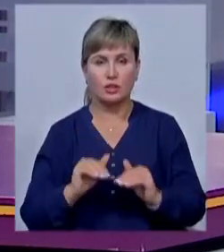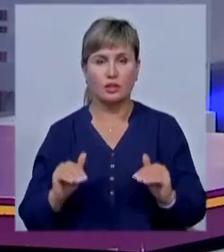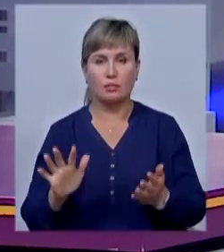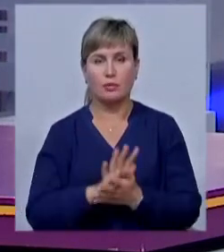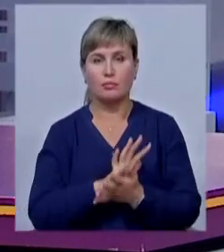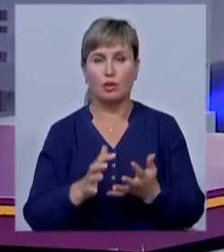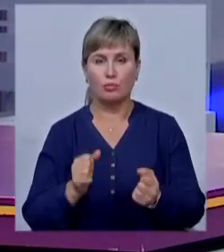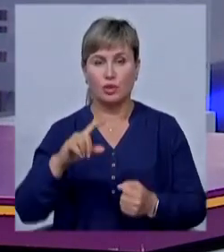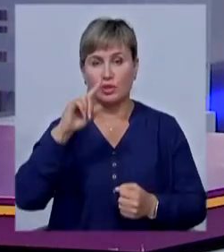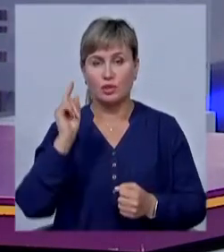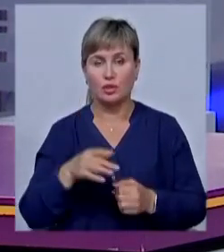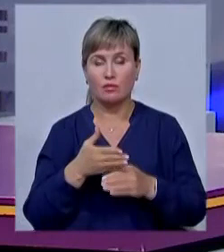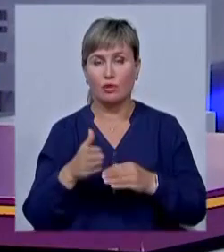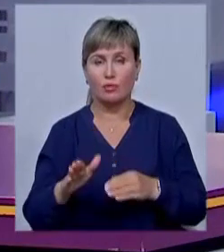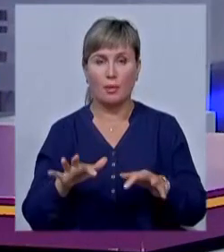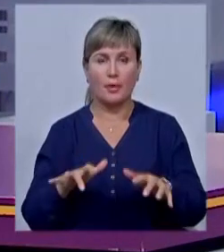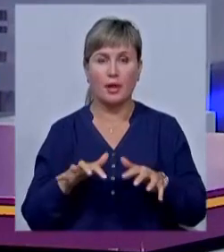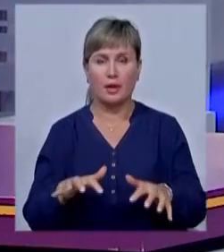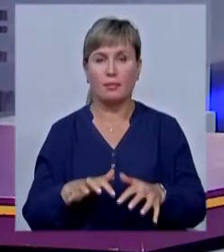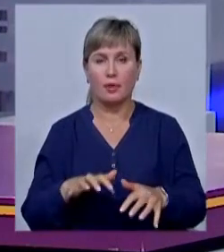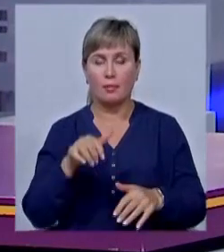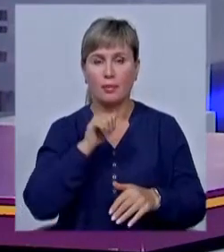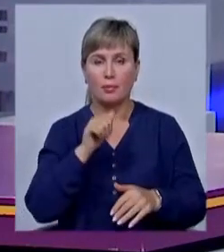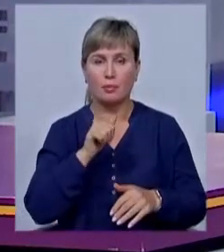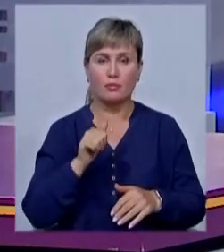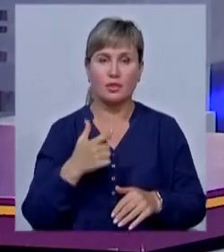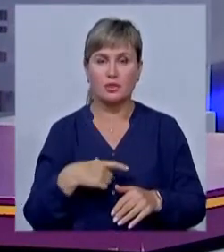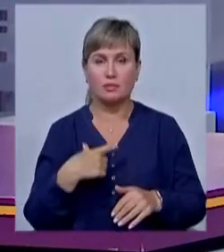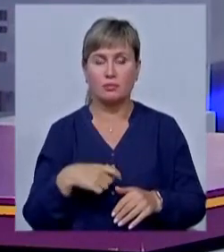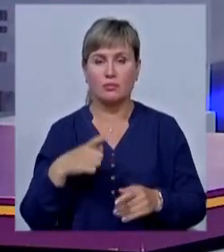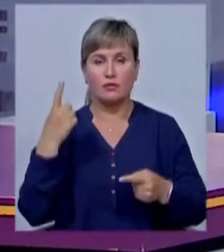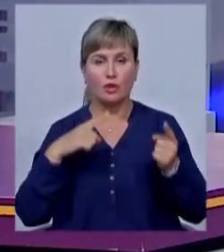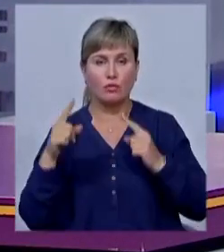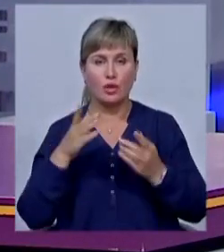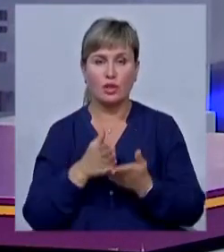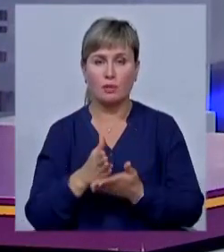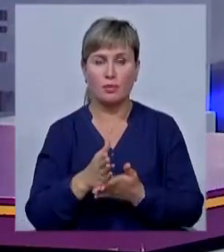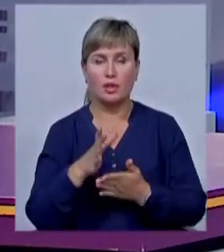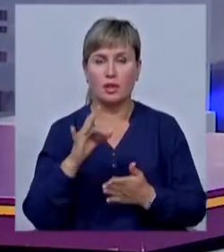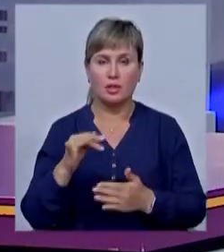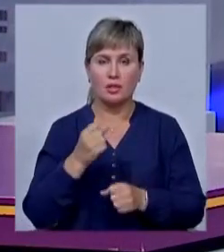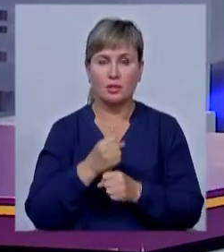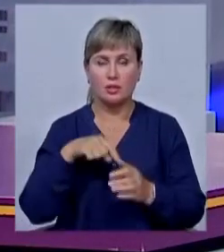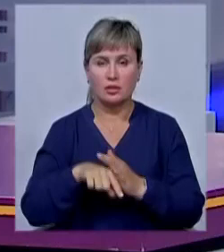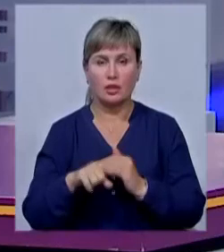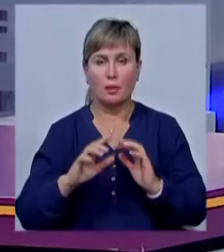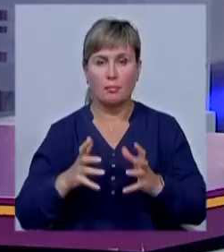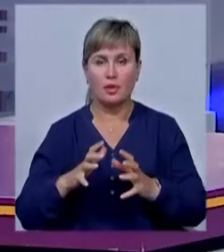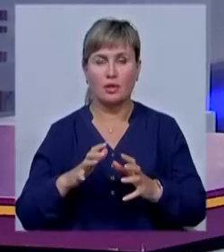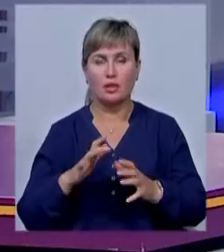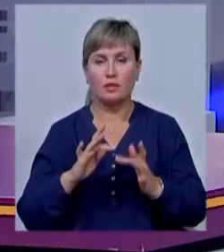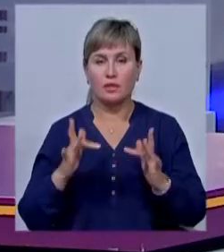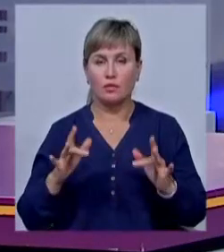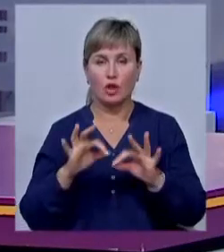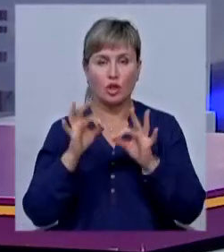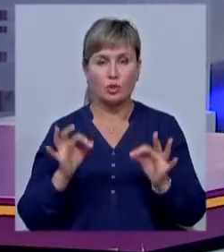бесплатно получить знания в области программирования, попробовать себя в творческих направлениях и окунуться в мир виртуального искусства.